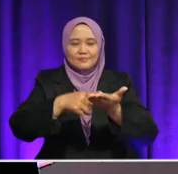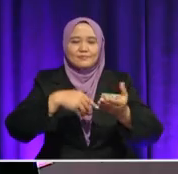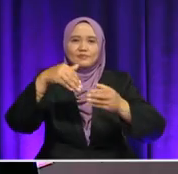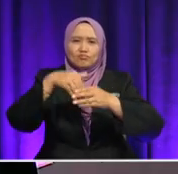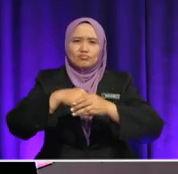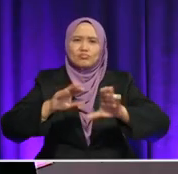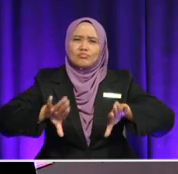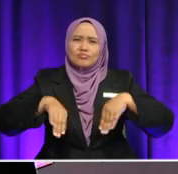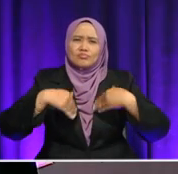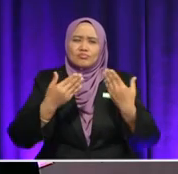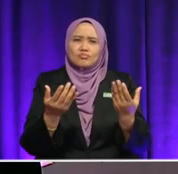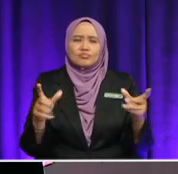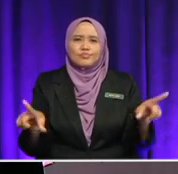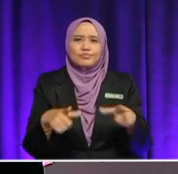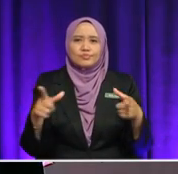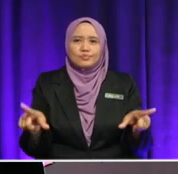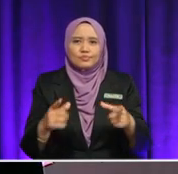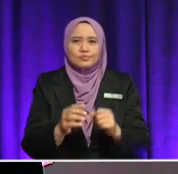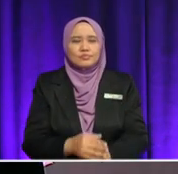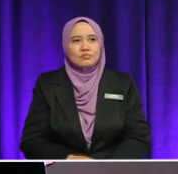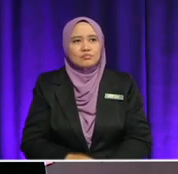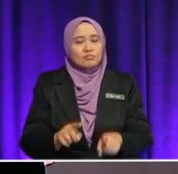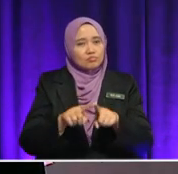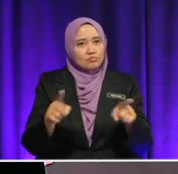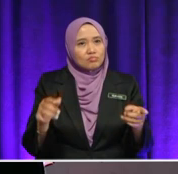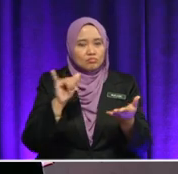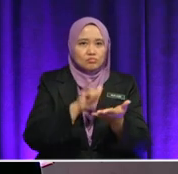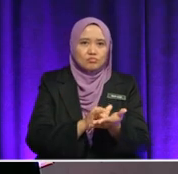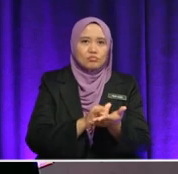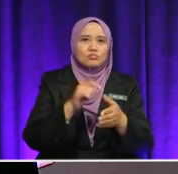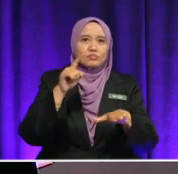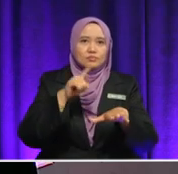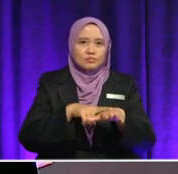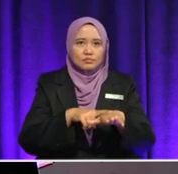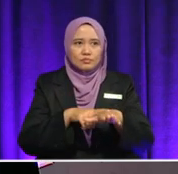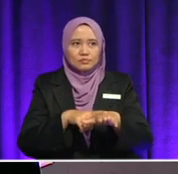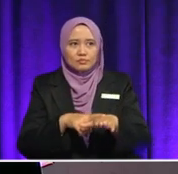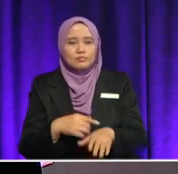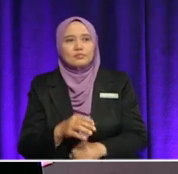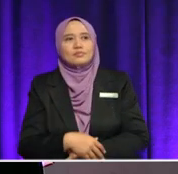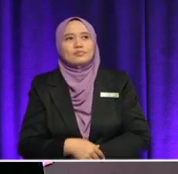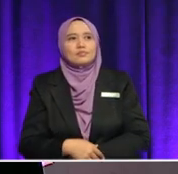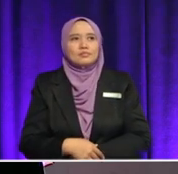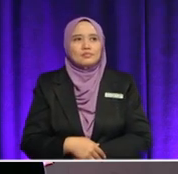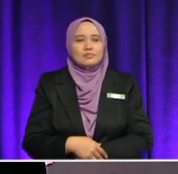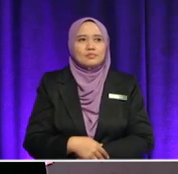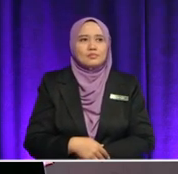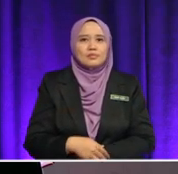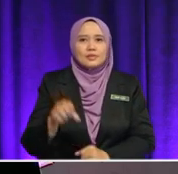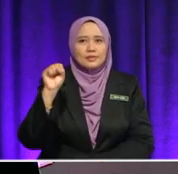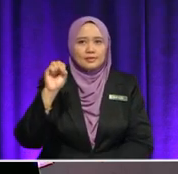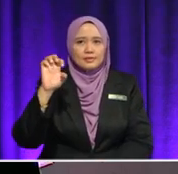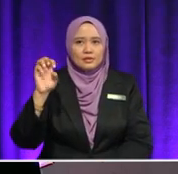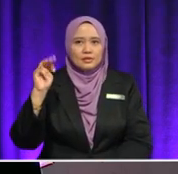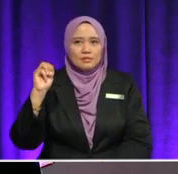tapi kita hanya menyentuh di Semenanjung saja Jadi tidak boleh tidak kita lihat sedikit